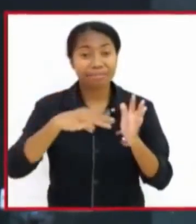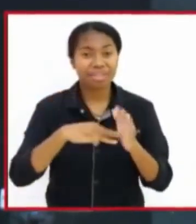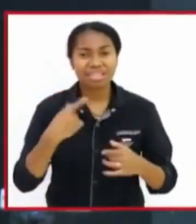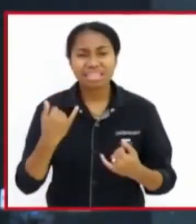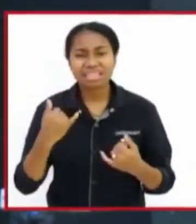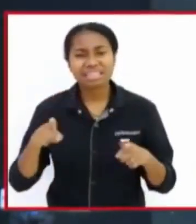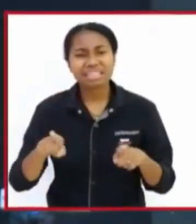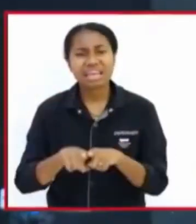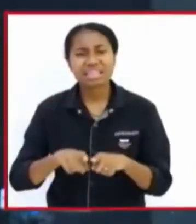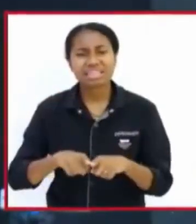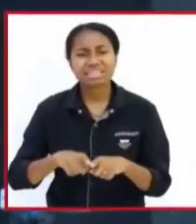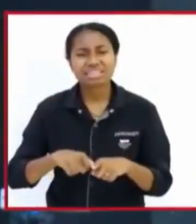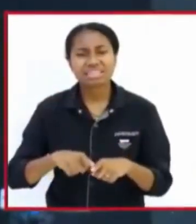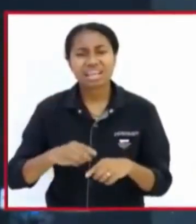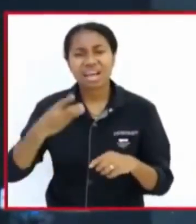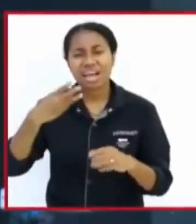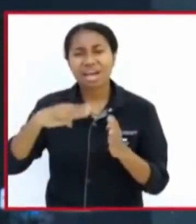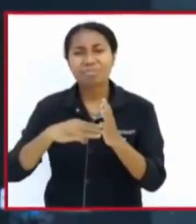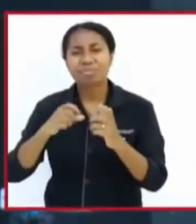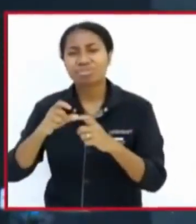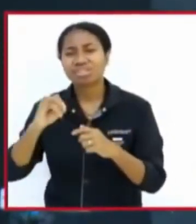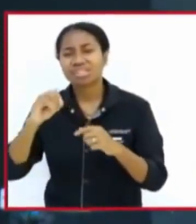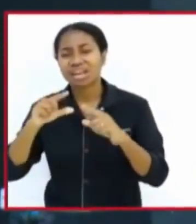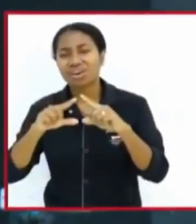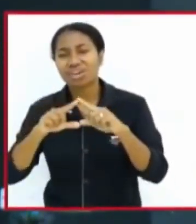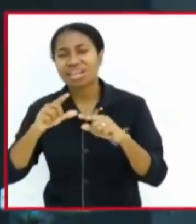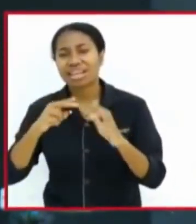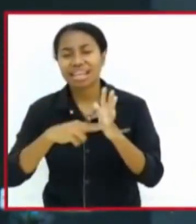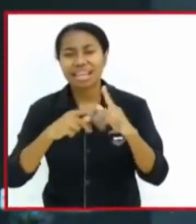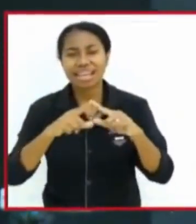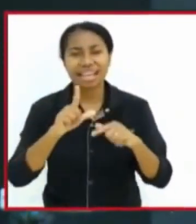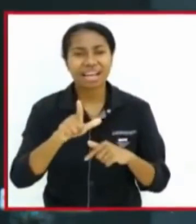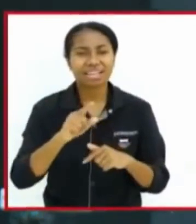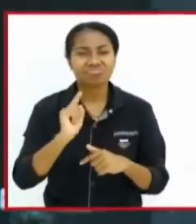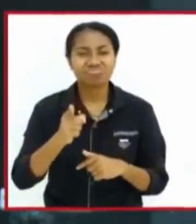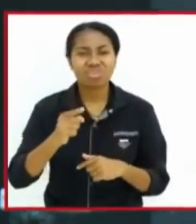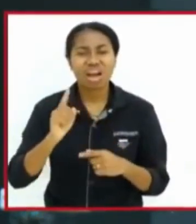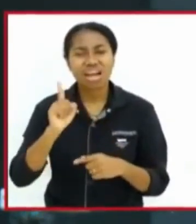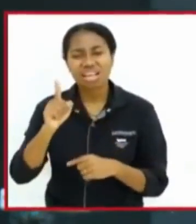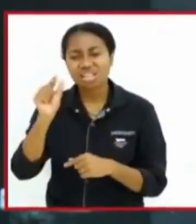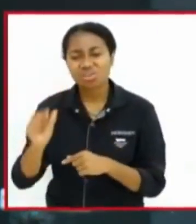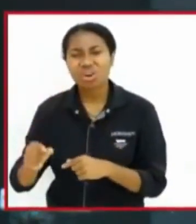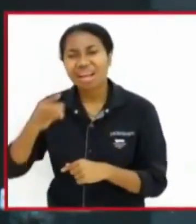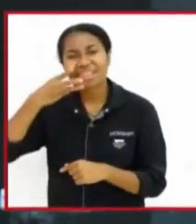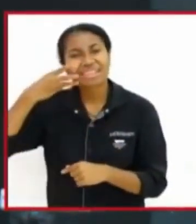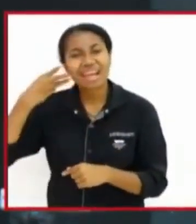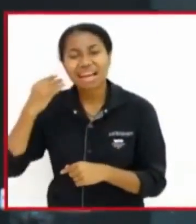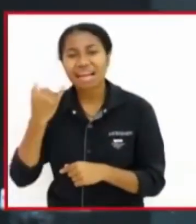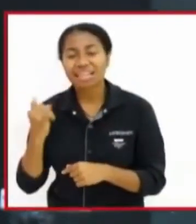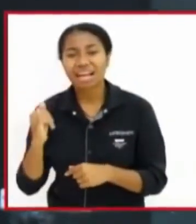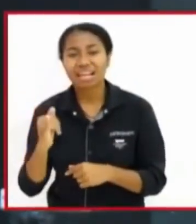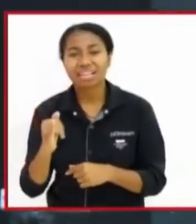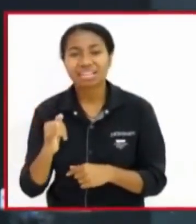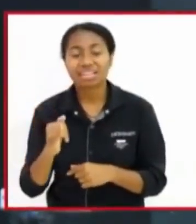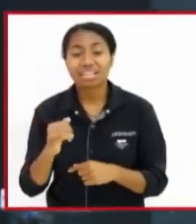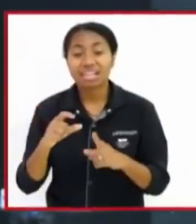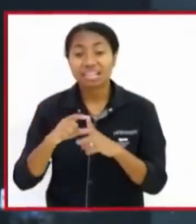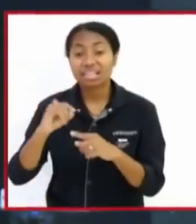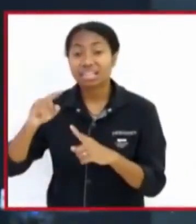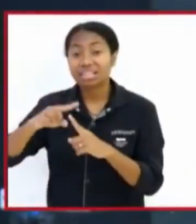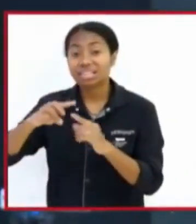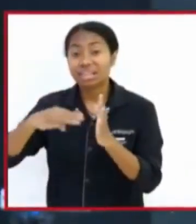emosional Mereka ada di kota Yerusalem seorang tentara bahkan di tembok